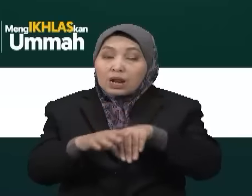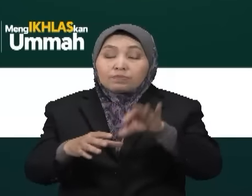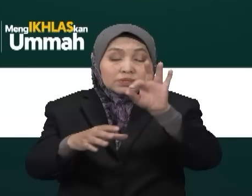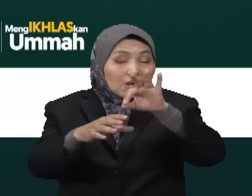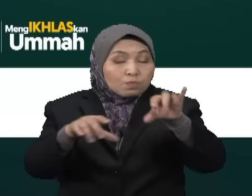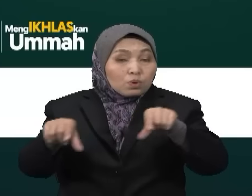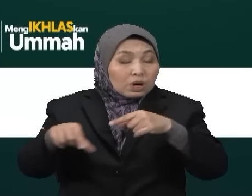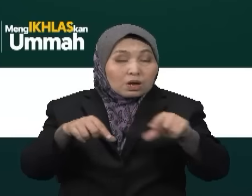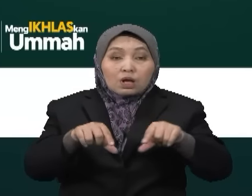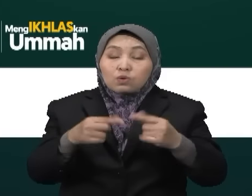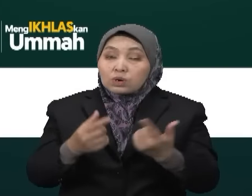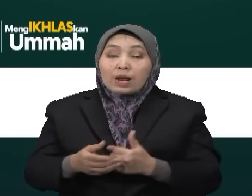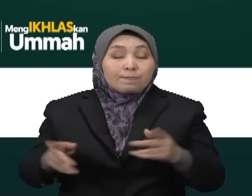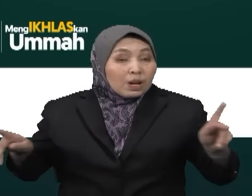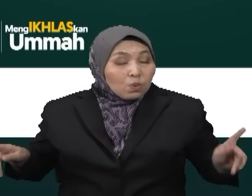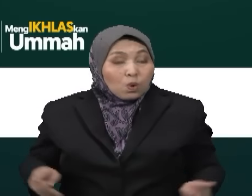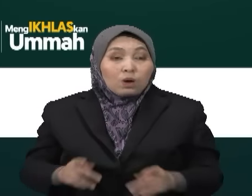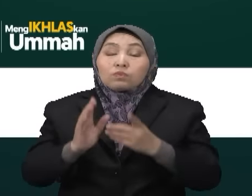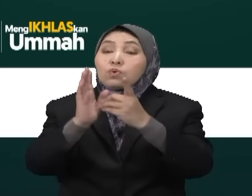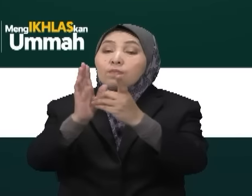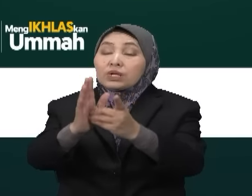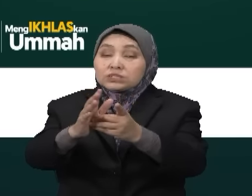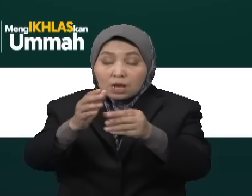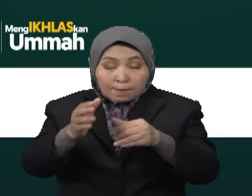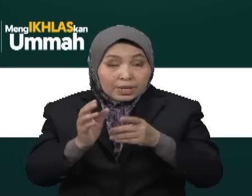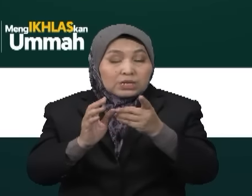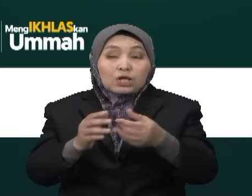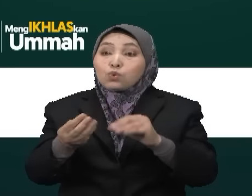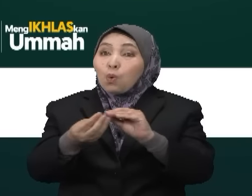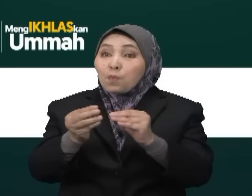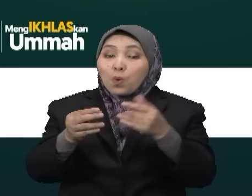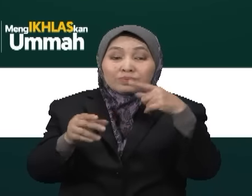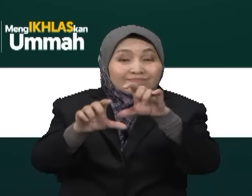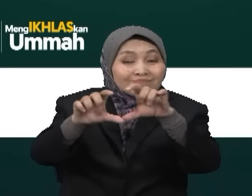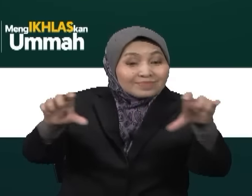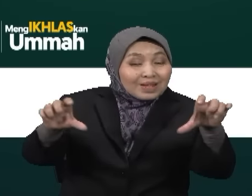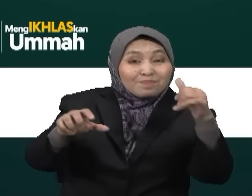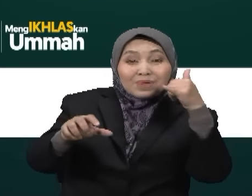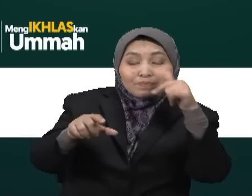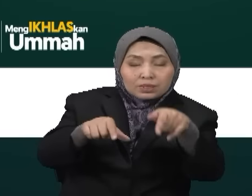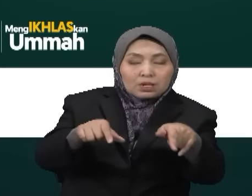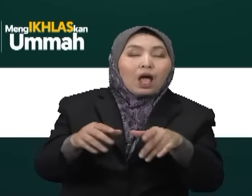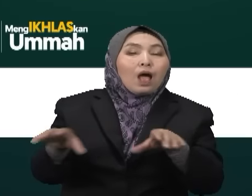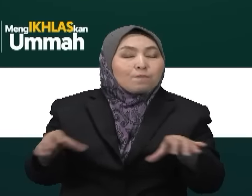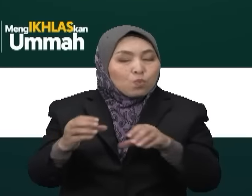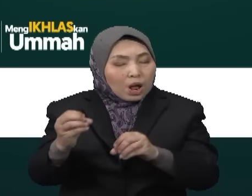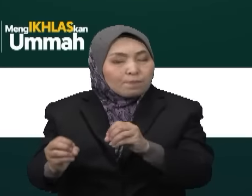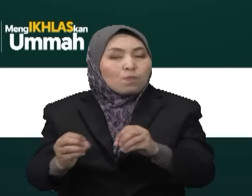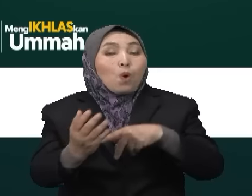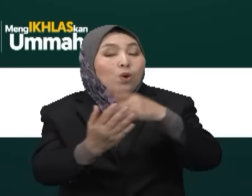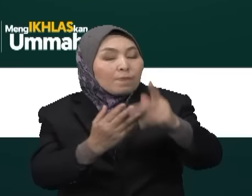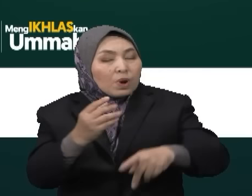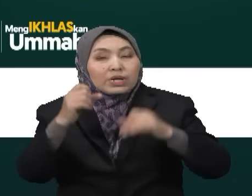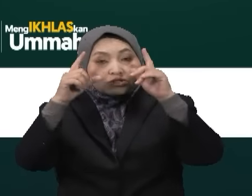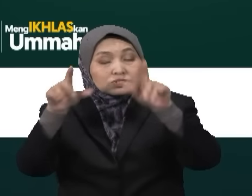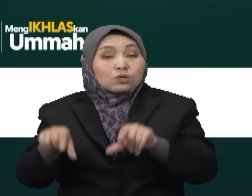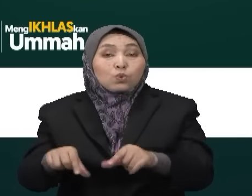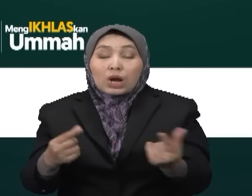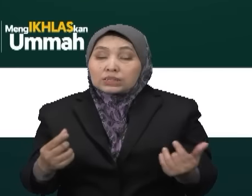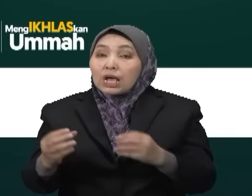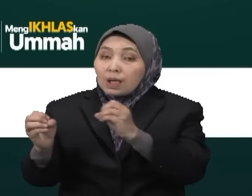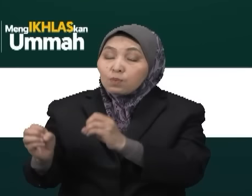Al-Quran sebagai peluang untuk tuan-tuan menyumbang pada nombor yang tertera, dan dalam masa yang sama menganjurkan program-program kesedaran Al-Quran dalam